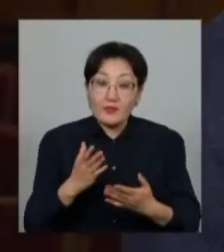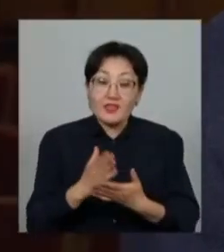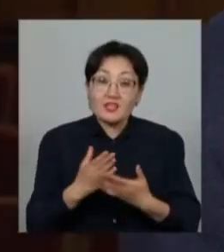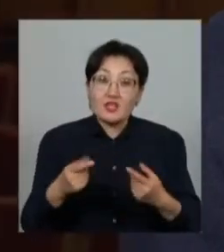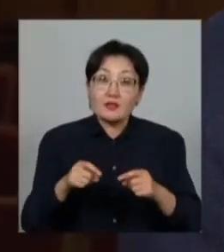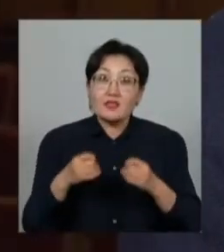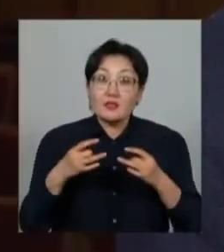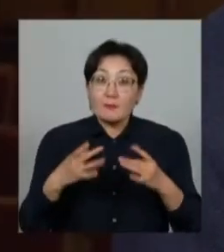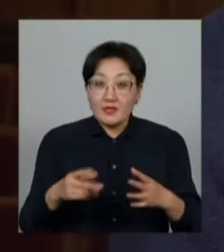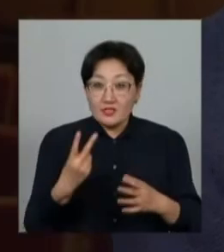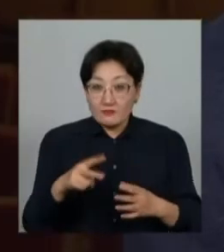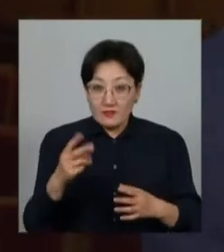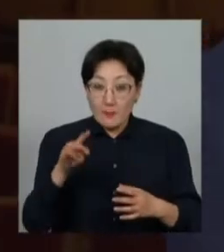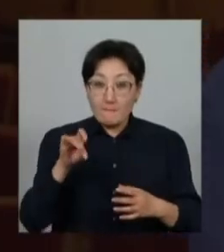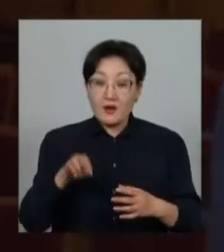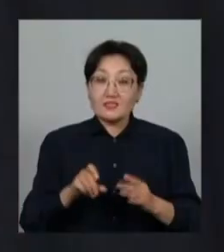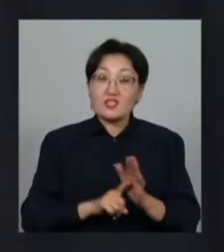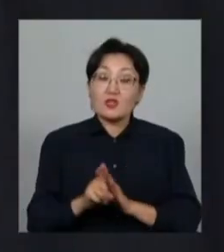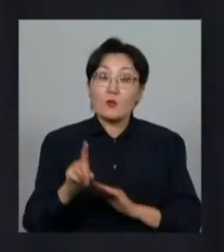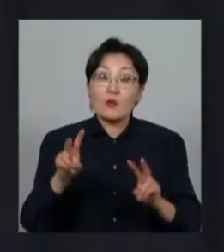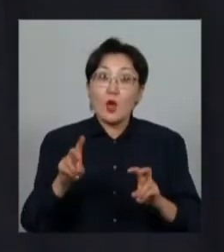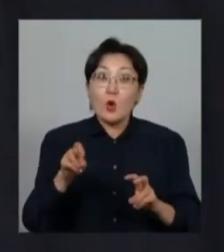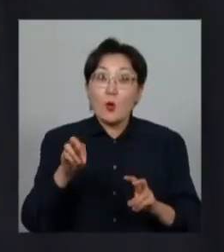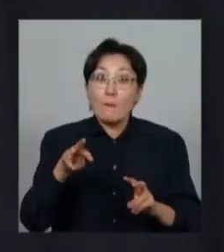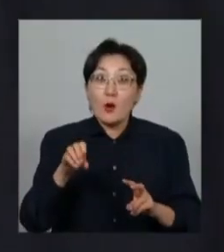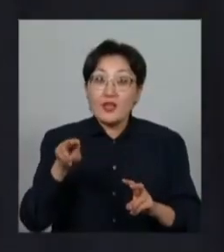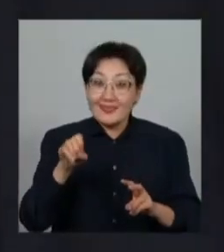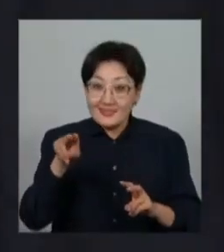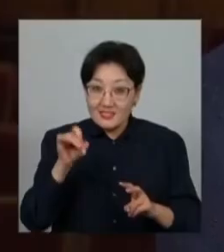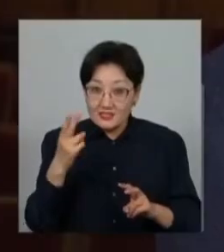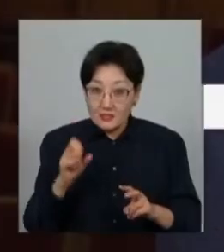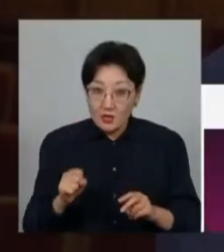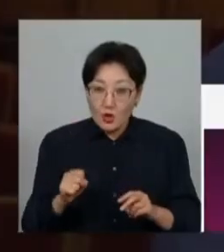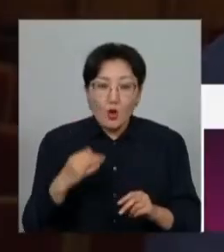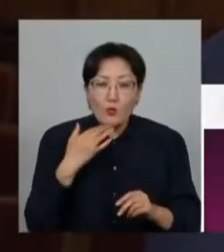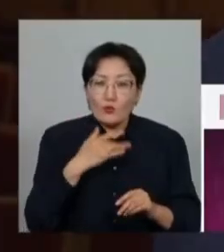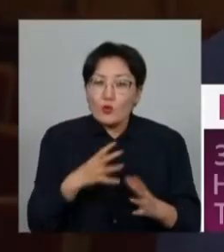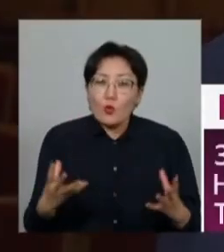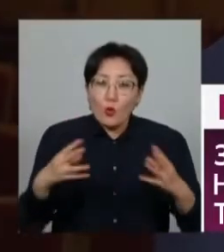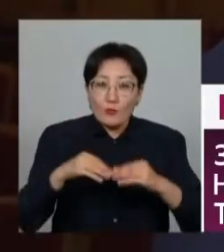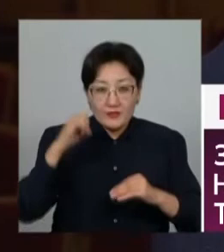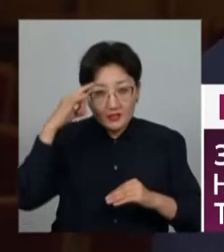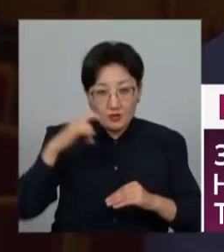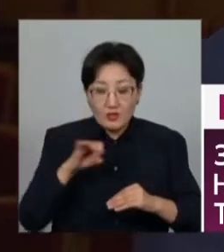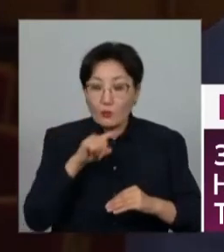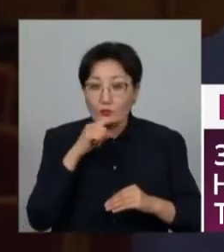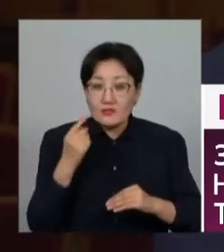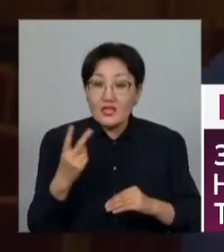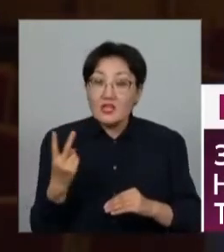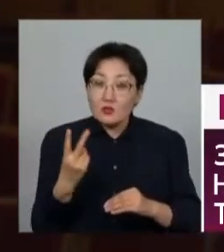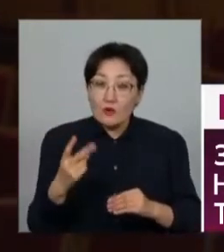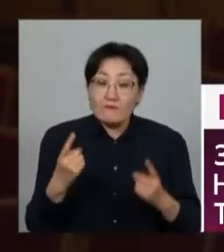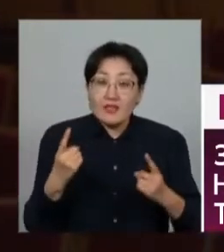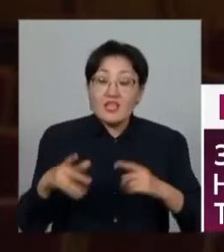праздник 22 марта, который наступает. Он называется Комоедица. Очень много общего у казахов и у русских, у этих двух